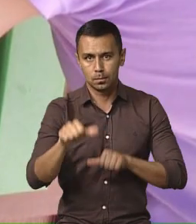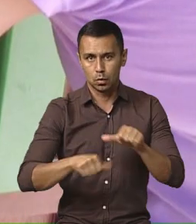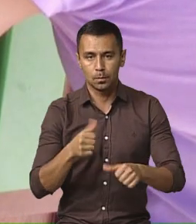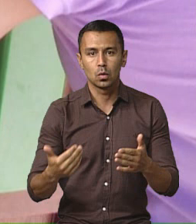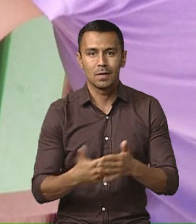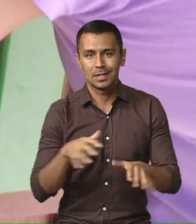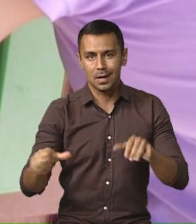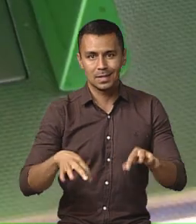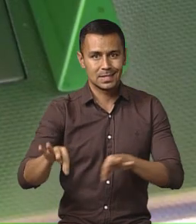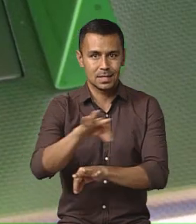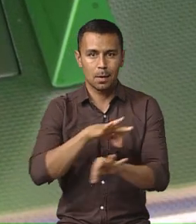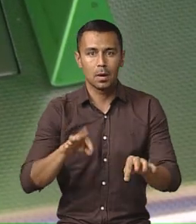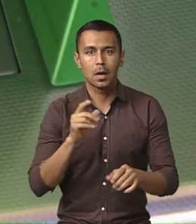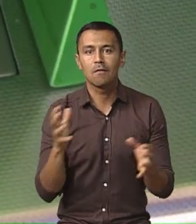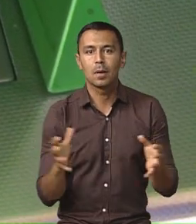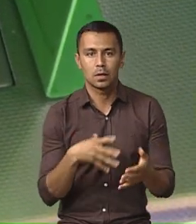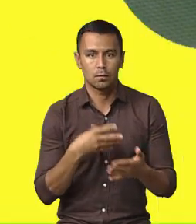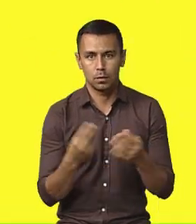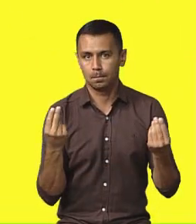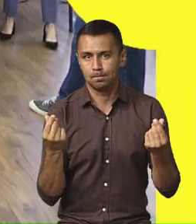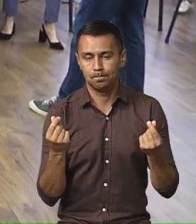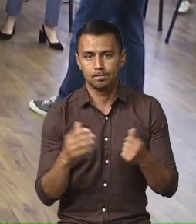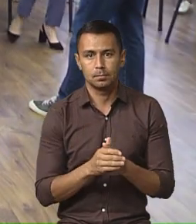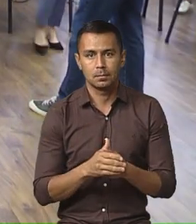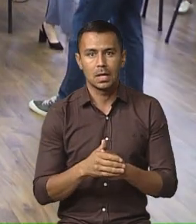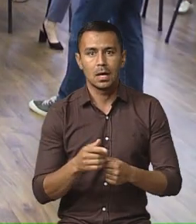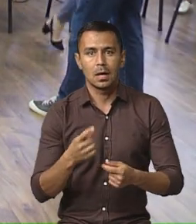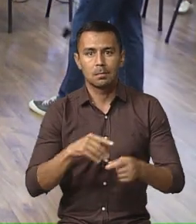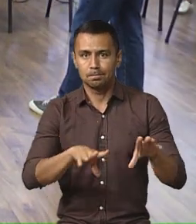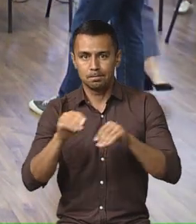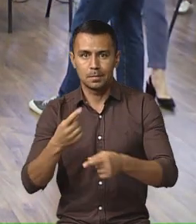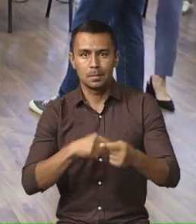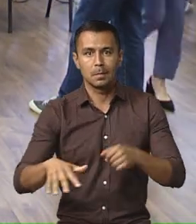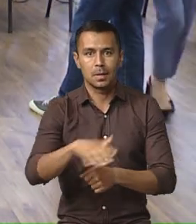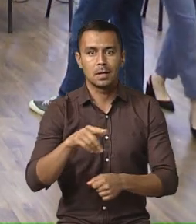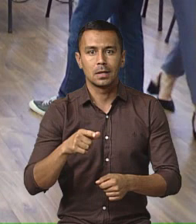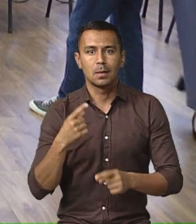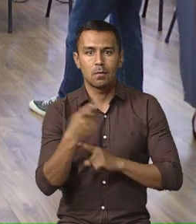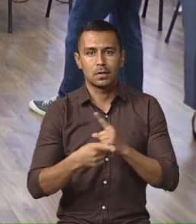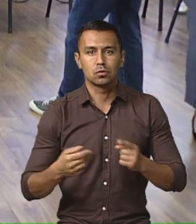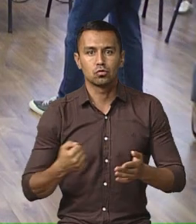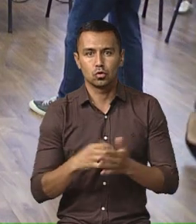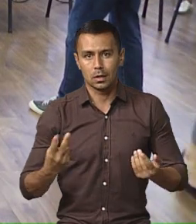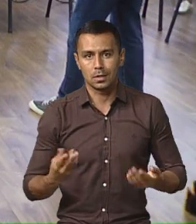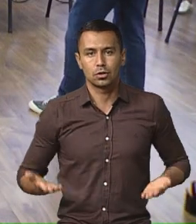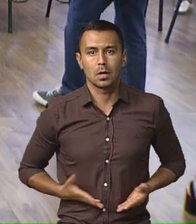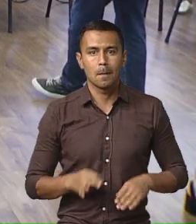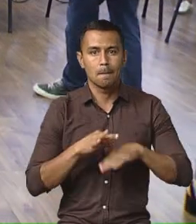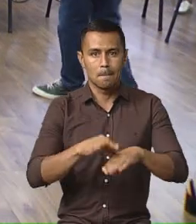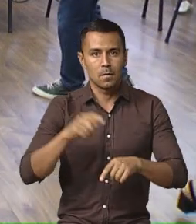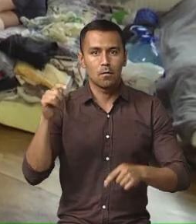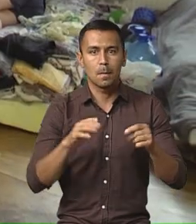Нові шахрайські схеми. Як вберегти свої гроші. Релокація, реінтеграція та ресоціалізація. У Хмельницькому провели форум